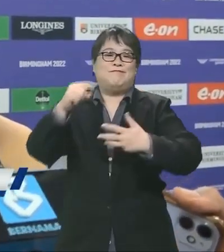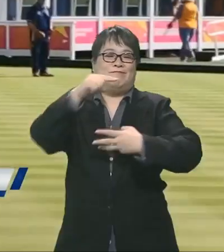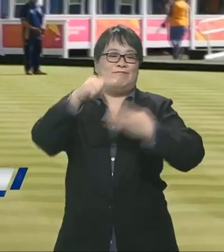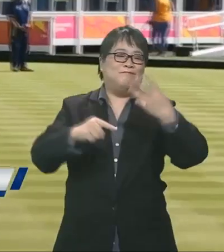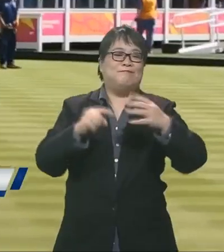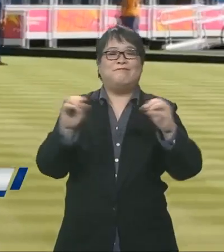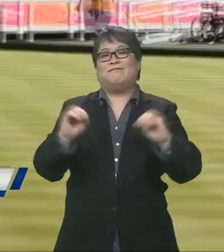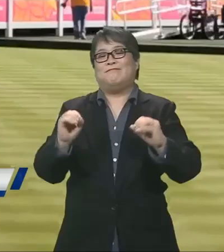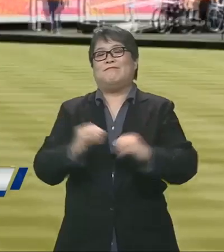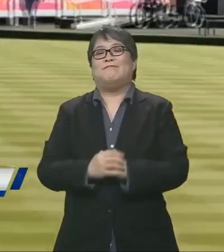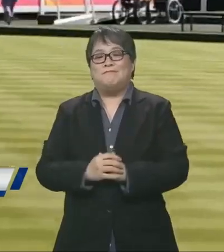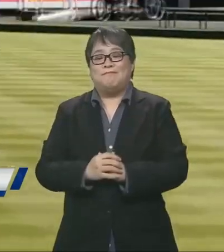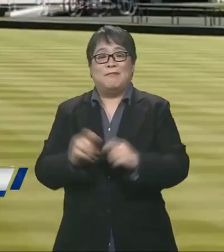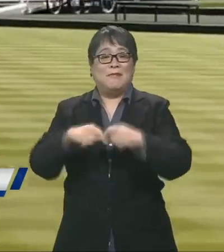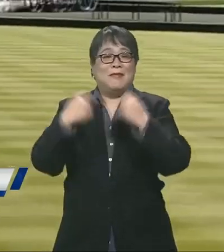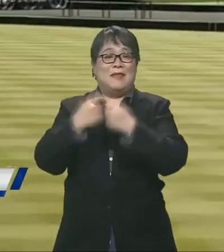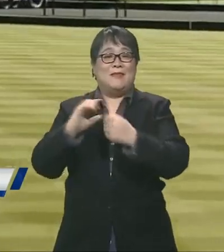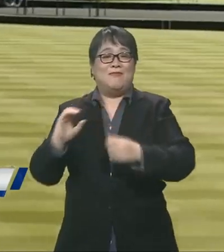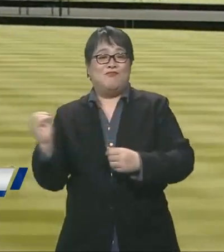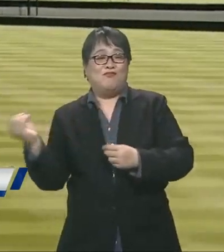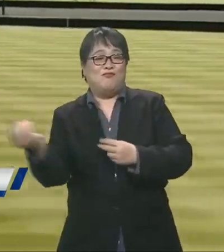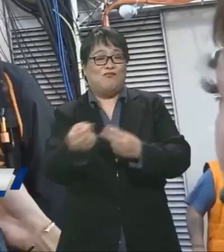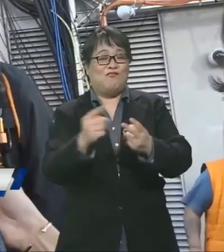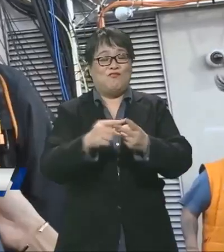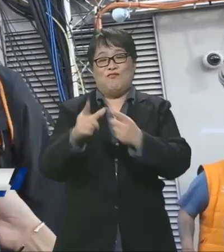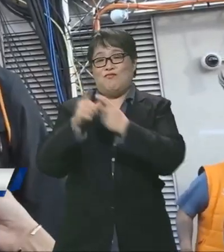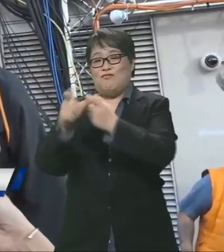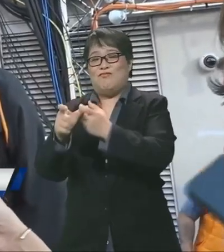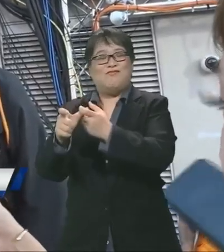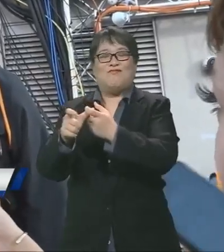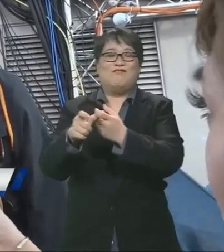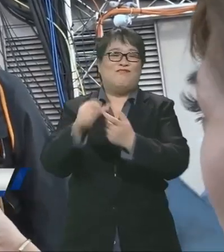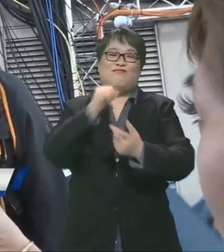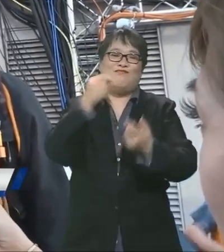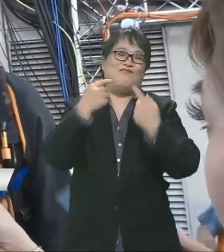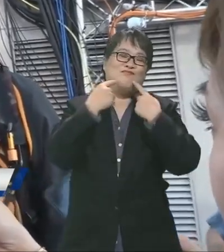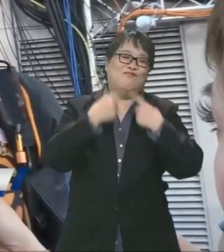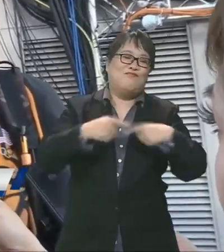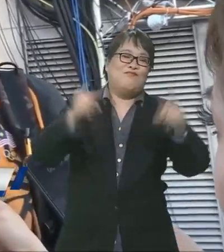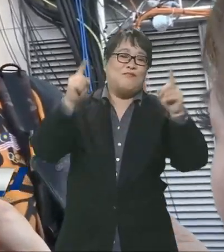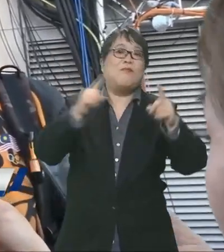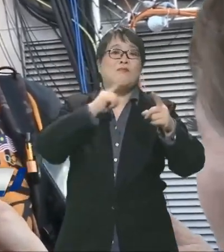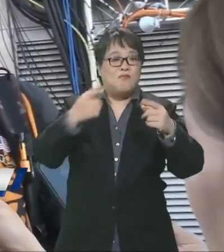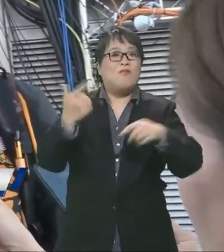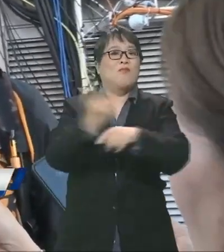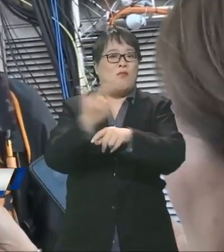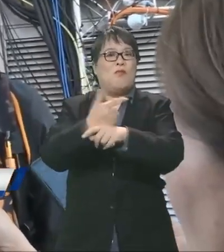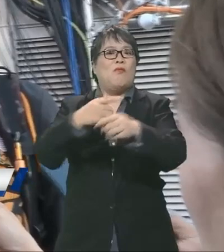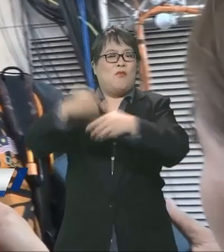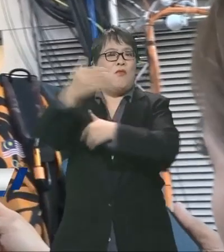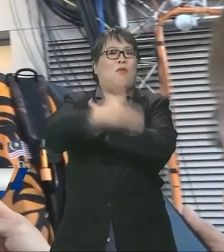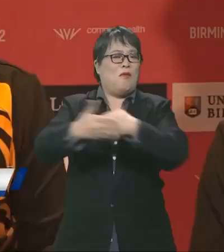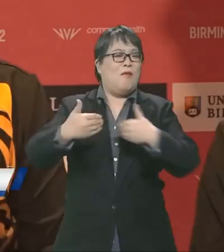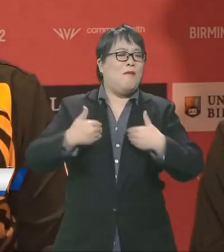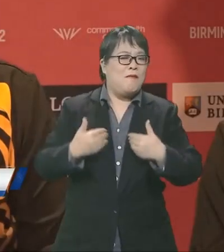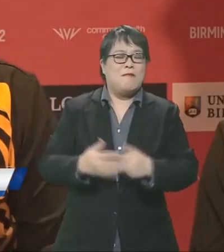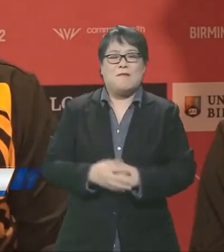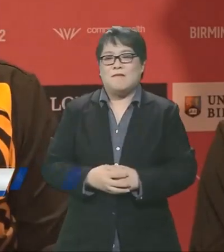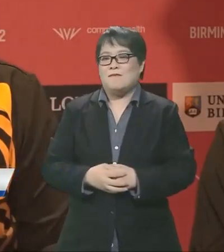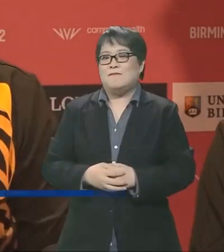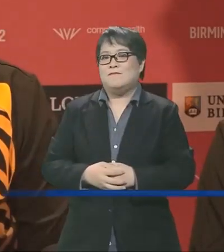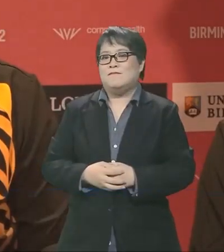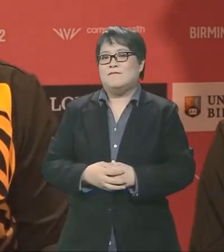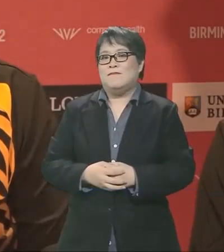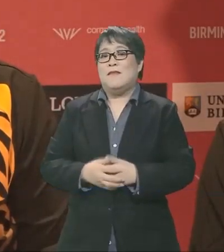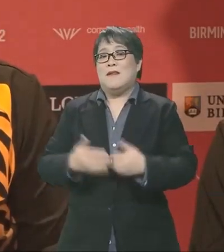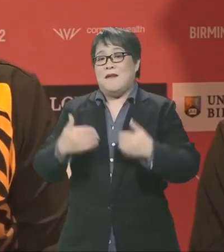podium. Prestasi skuad bowling padang dan olahraga negara juga kurang menyengat meskipun mendapat pendedahan latihan di luar negara. Memandangkan